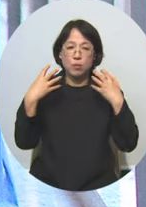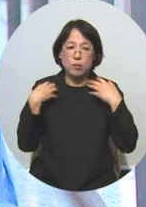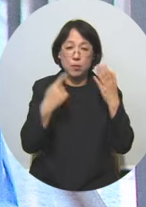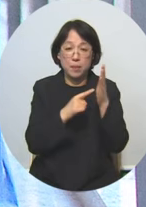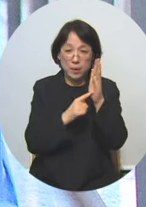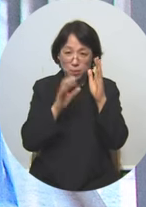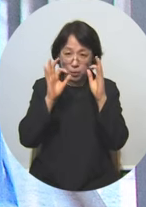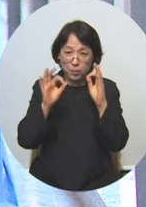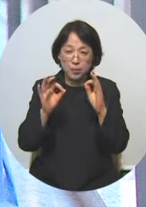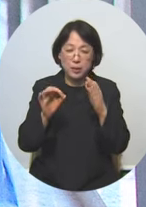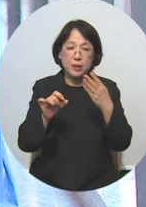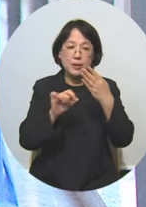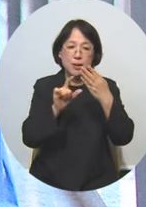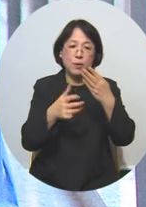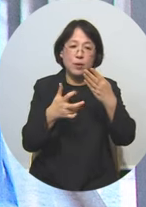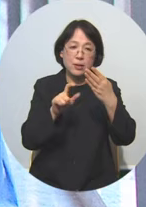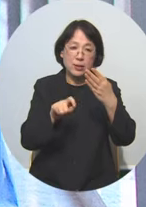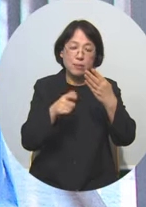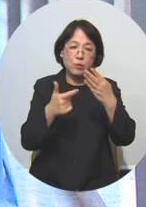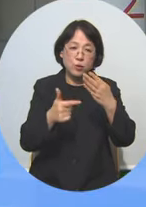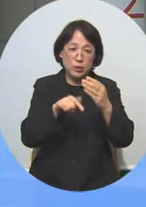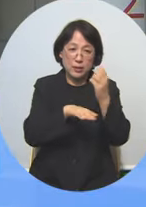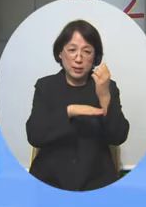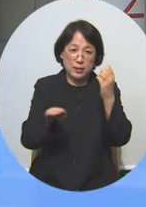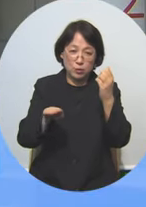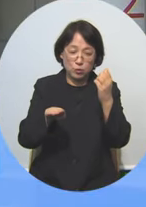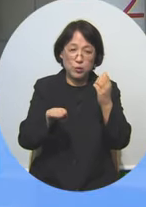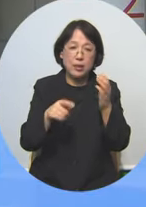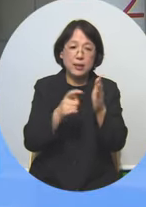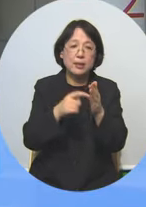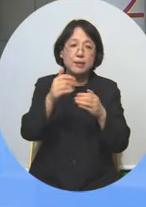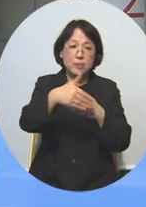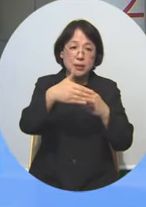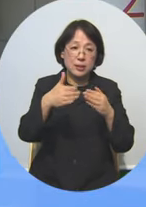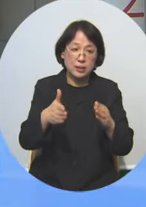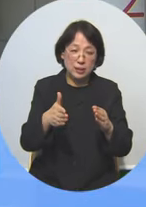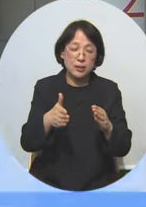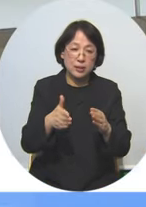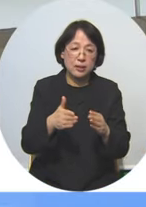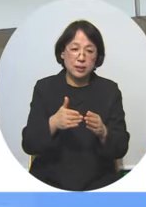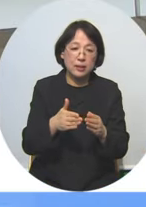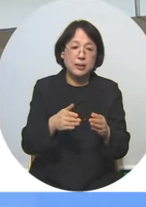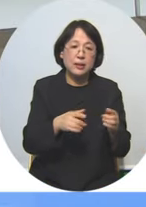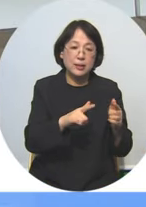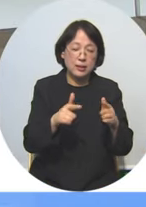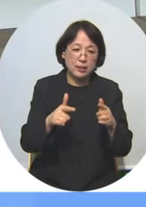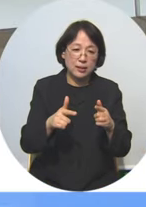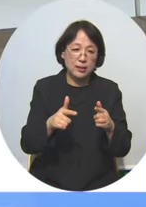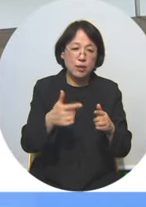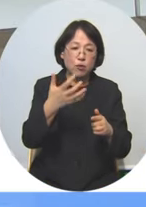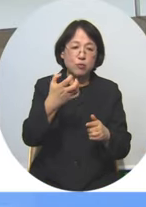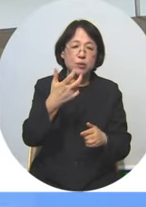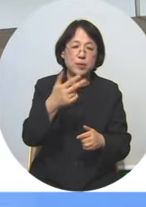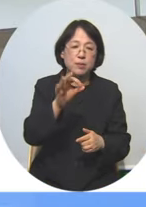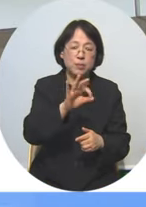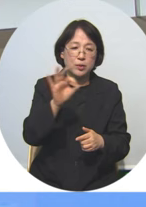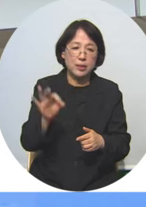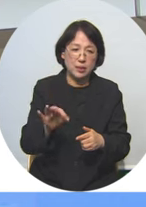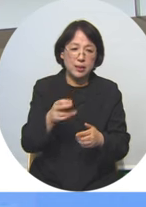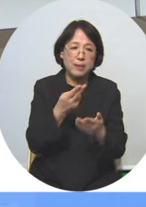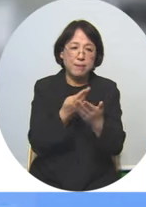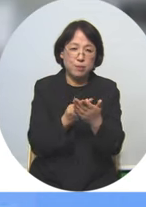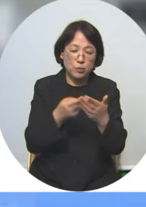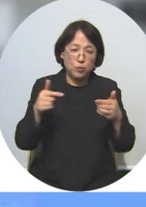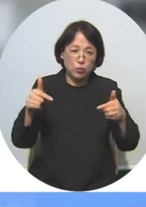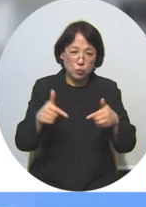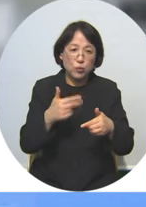기준 응급실 408곳 중 395곳이 병상 축소 없이 운영됐고, 4월 15일